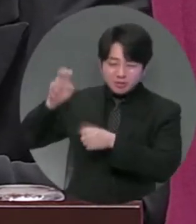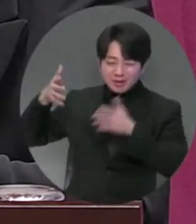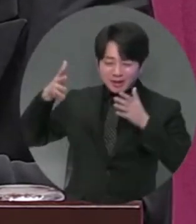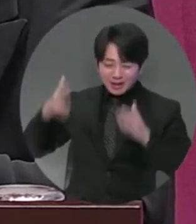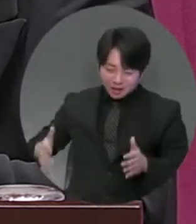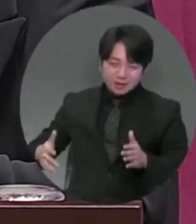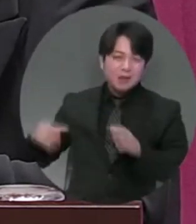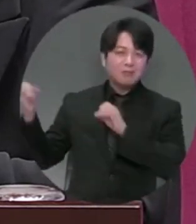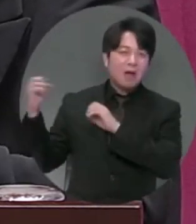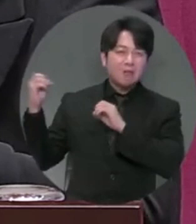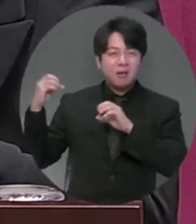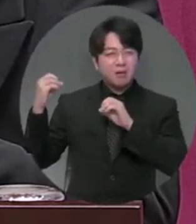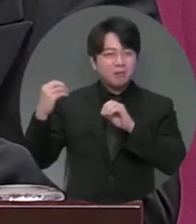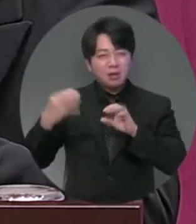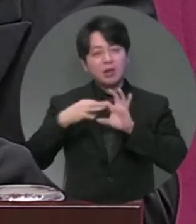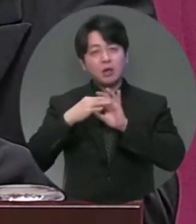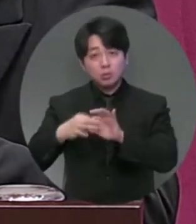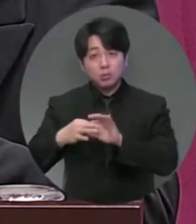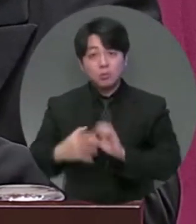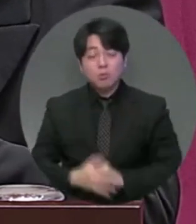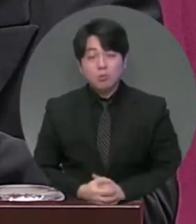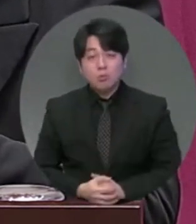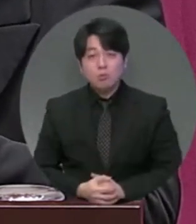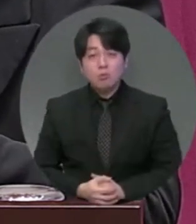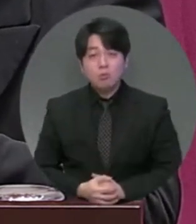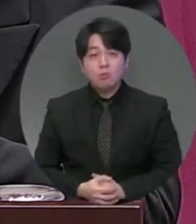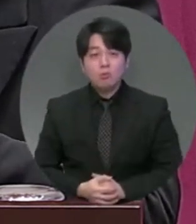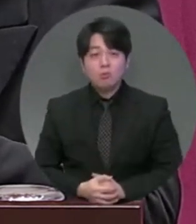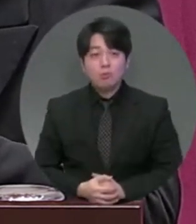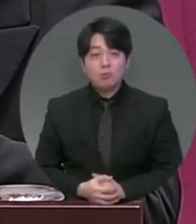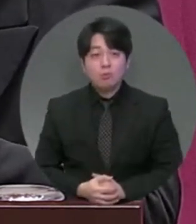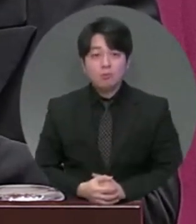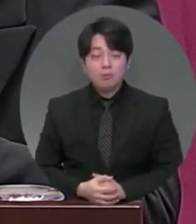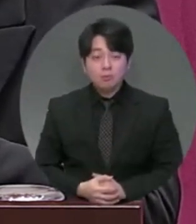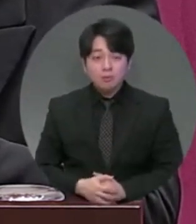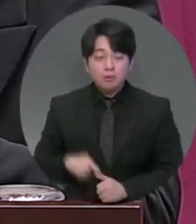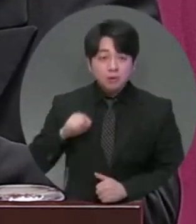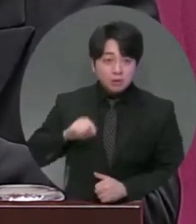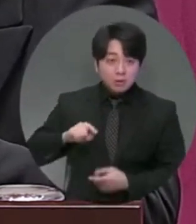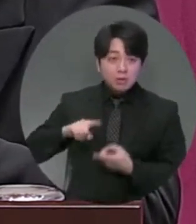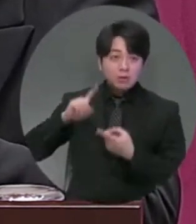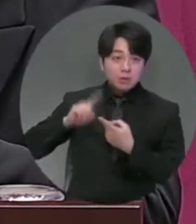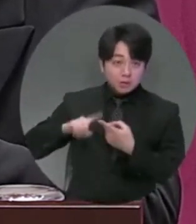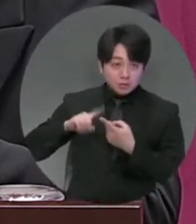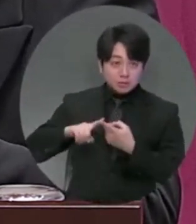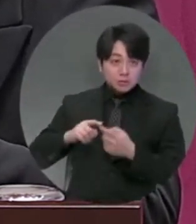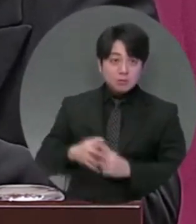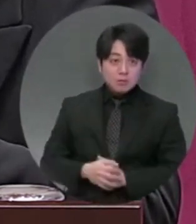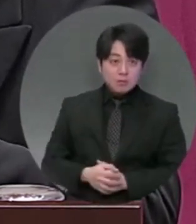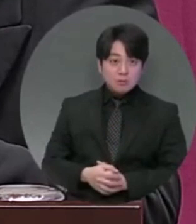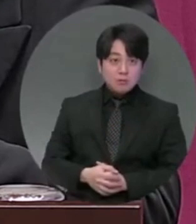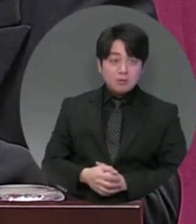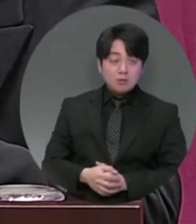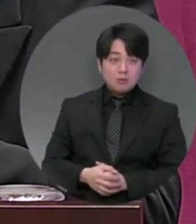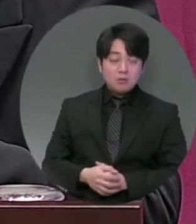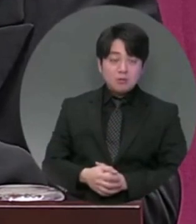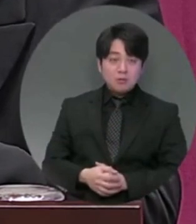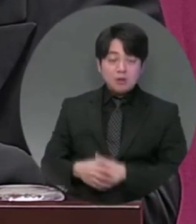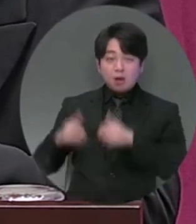싶고요 장관님도 판례가 동의 여부를 묻는 방향으로 바뀌는 것 자체에는 좀 긍정적이시라는 거잖아요 세계적인